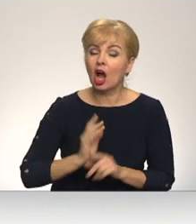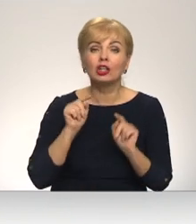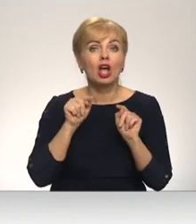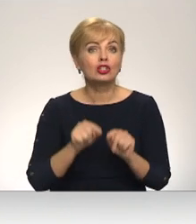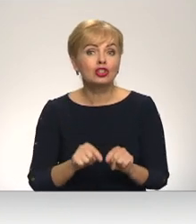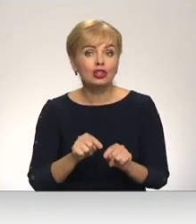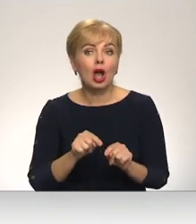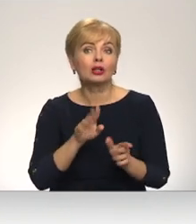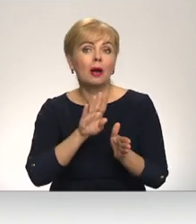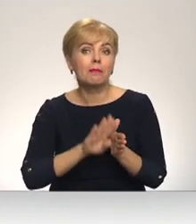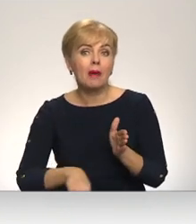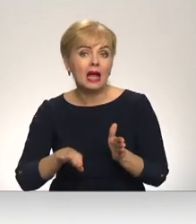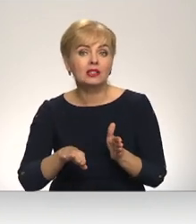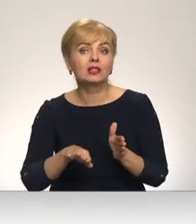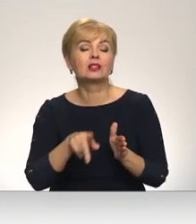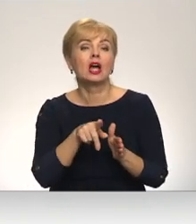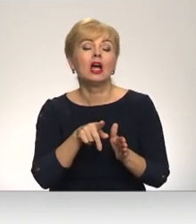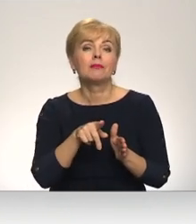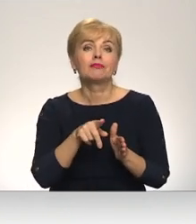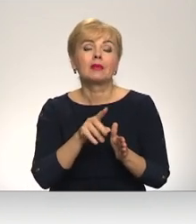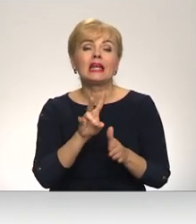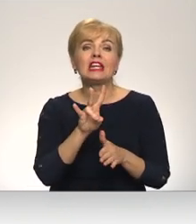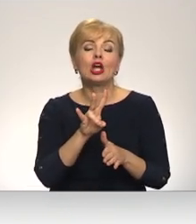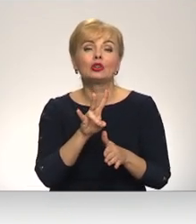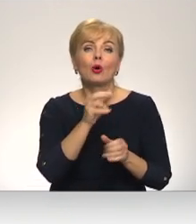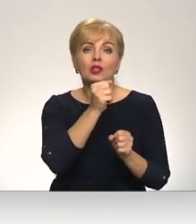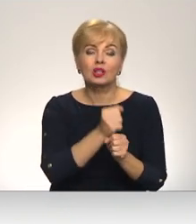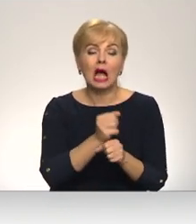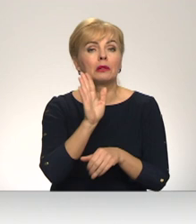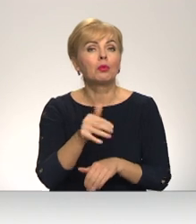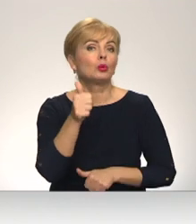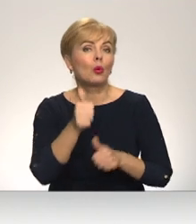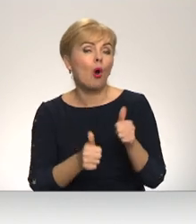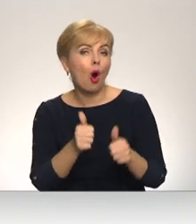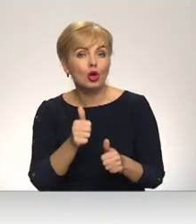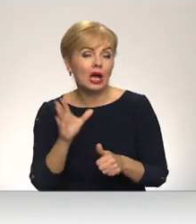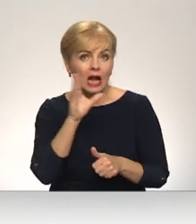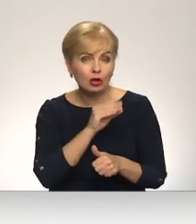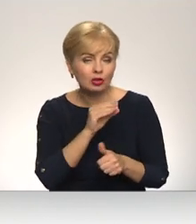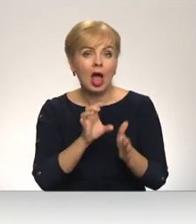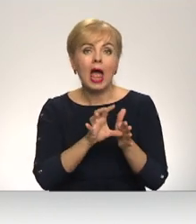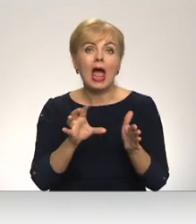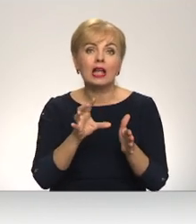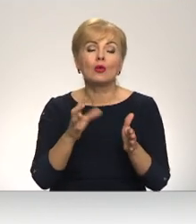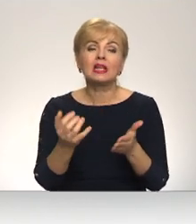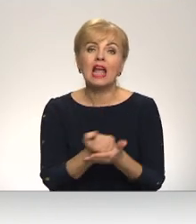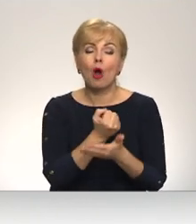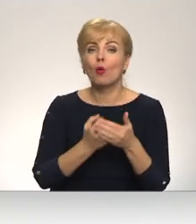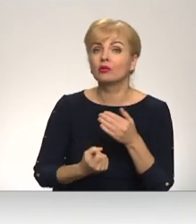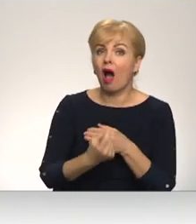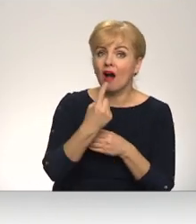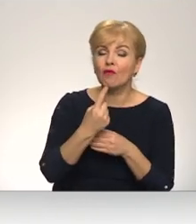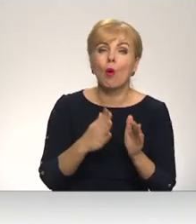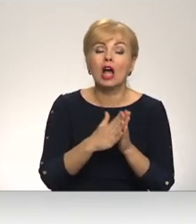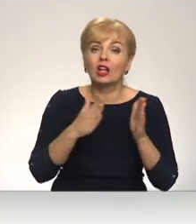mēs hidroelektrostacijām būtu konkurētspējīgi enerģijas iegūs avoti lielā